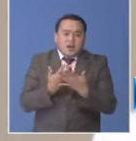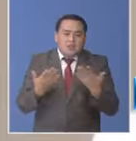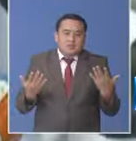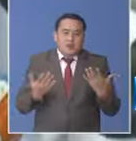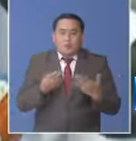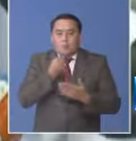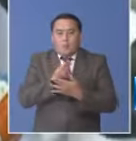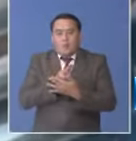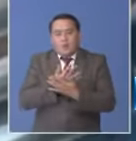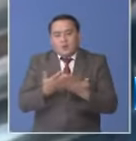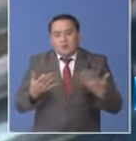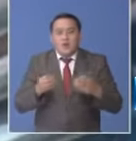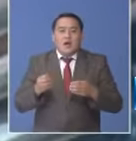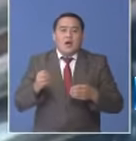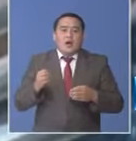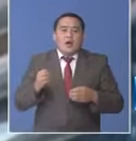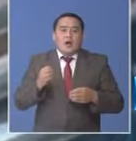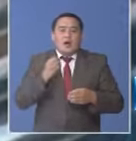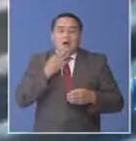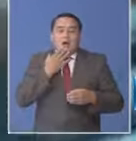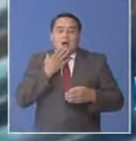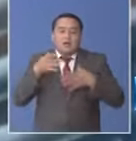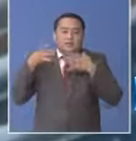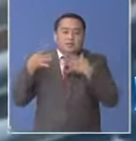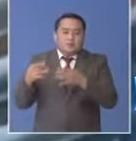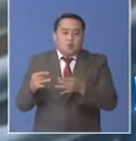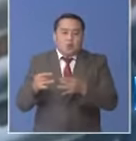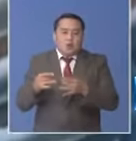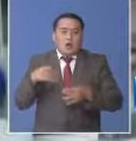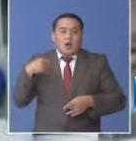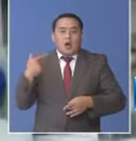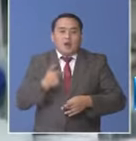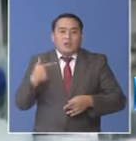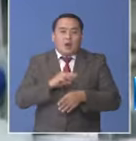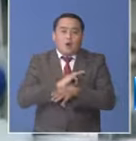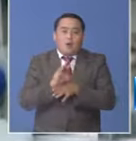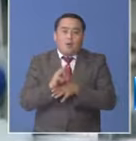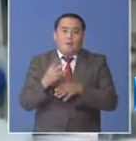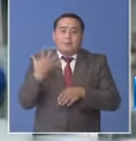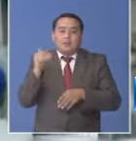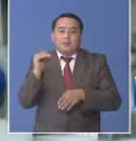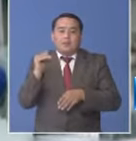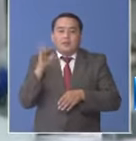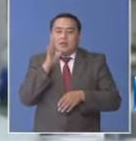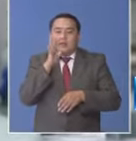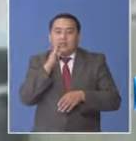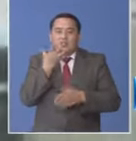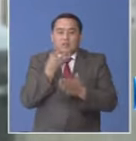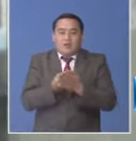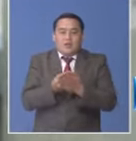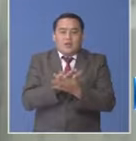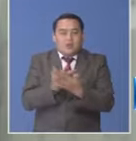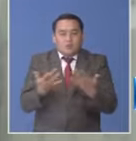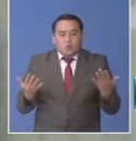отправляют продукцию на экспорт. Атырауский завод по выпуску медицинских шприцев уже более 5 лет обеспечивает медучреждения своей продукцией. В прошлом году